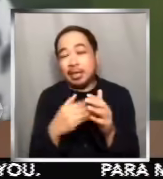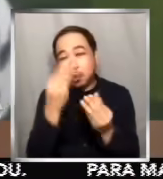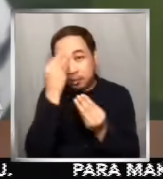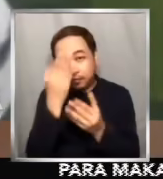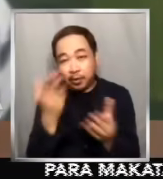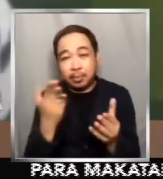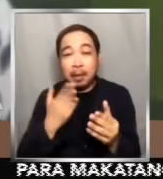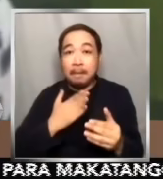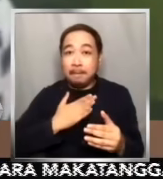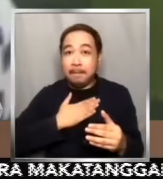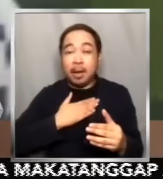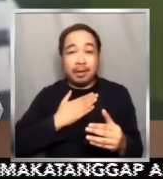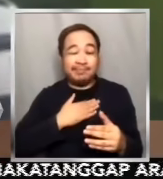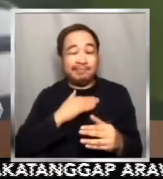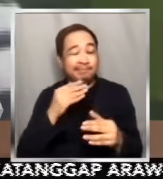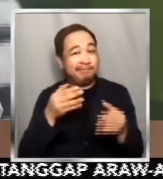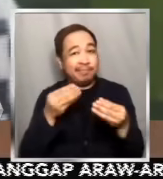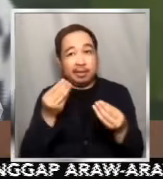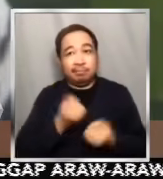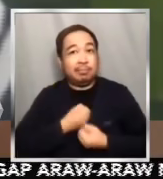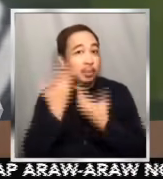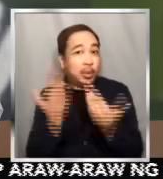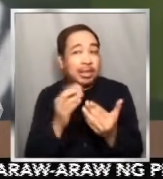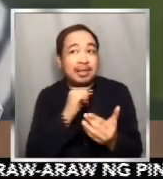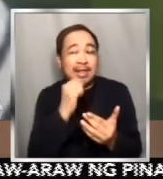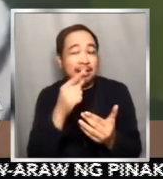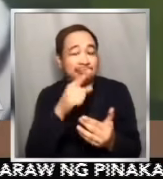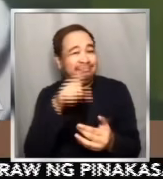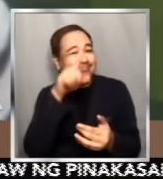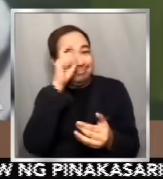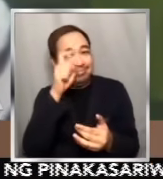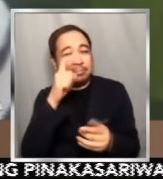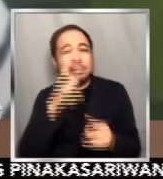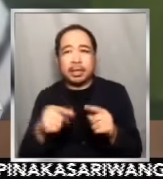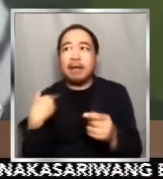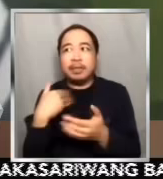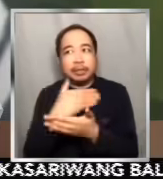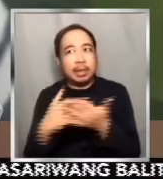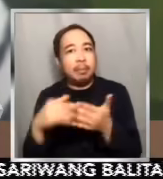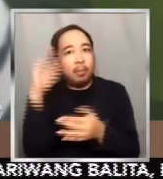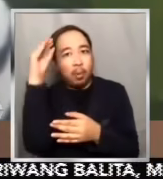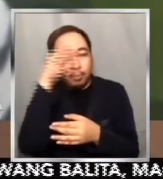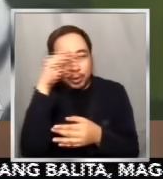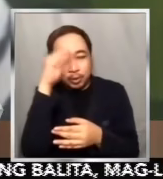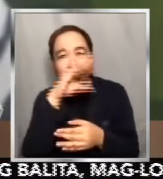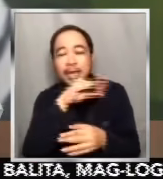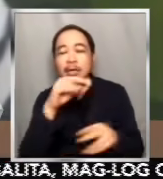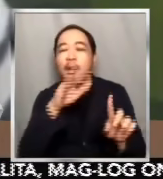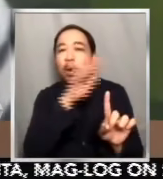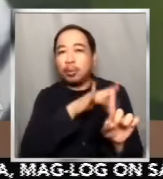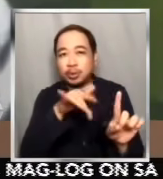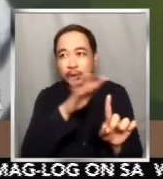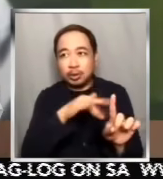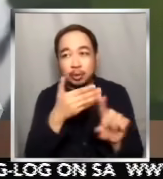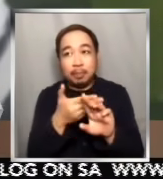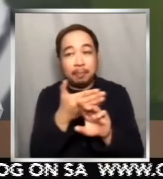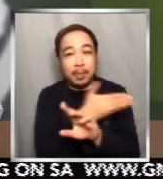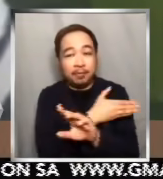first to raise questions about, pero may aktwal na mga opinion at observation bago sa araw na ito ng